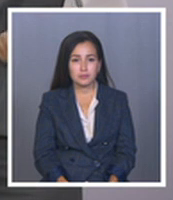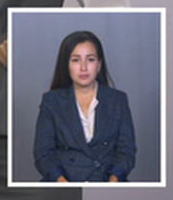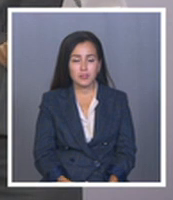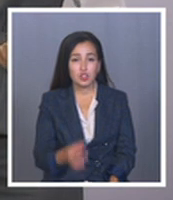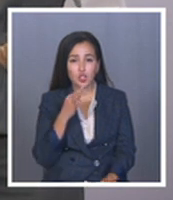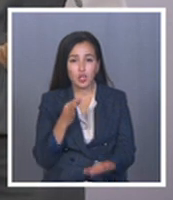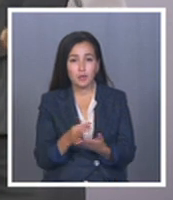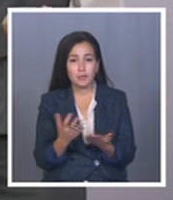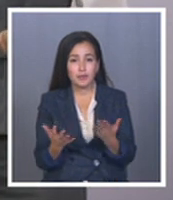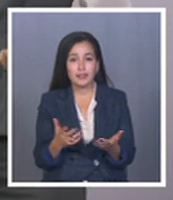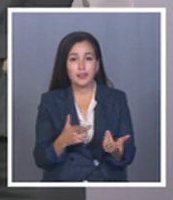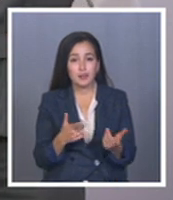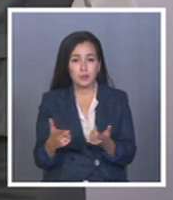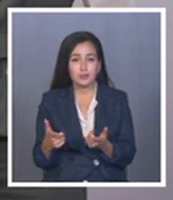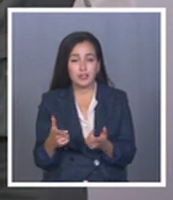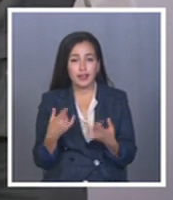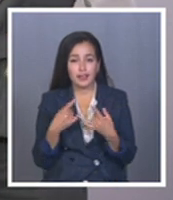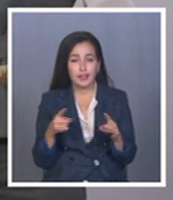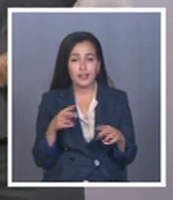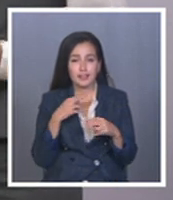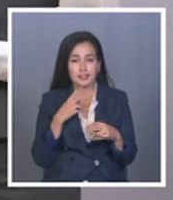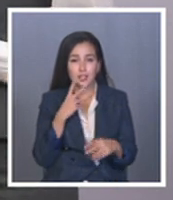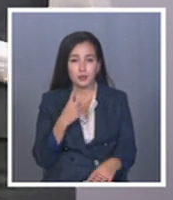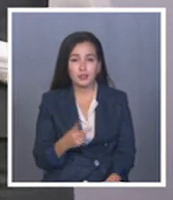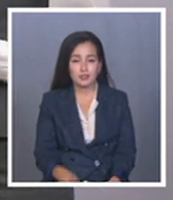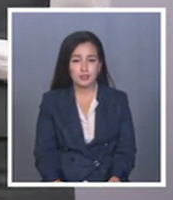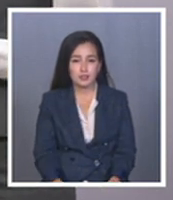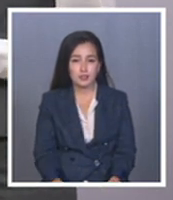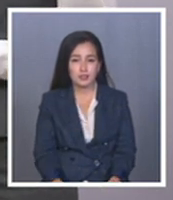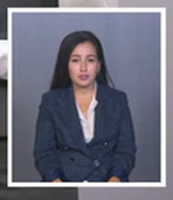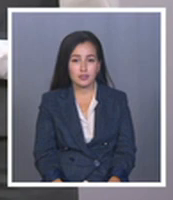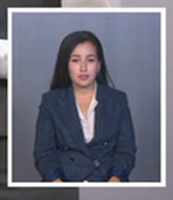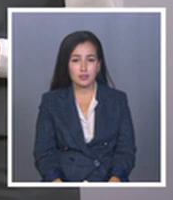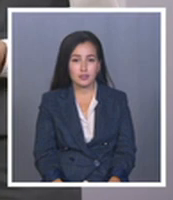Жауаптарыңыз дайын болса, экранға назар аударыңыздар.